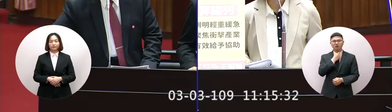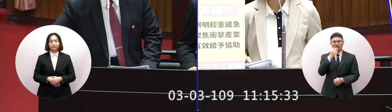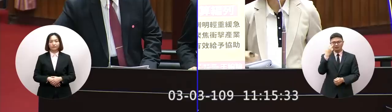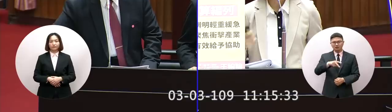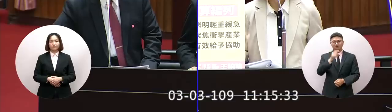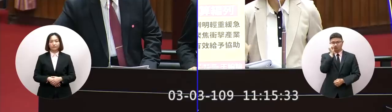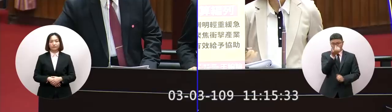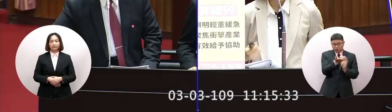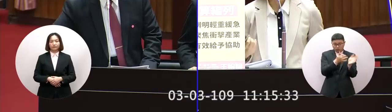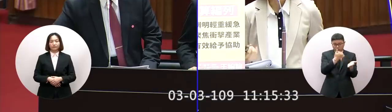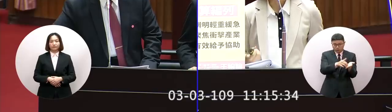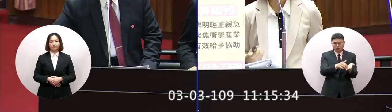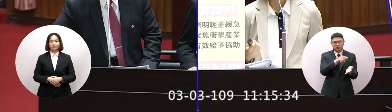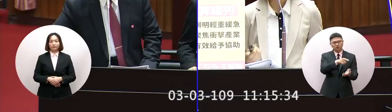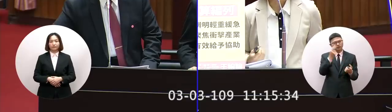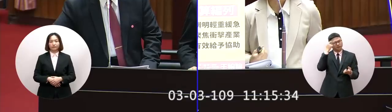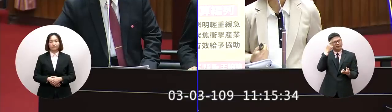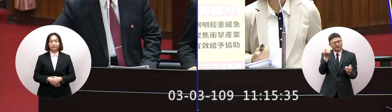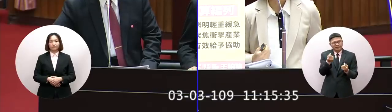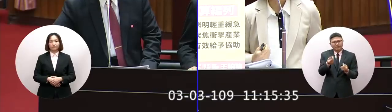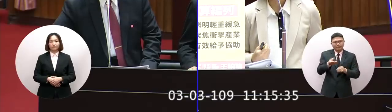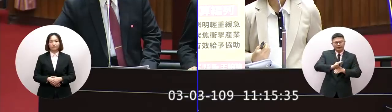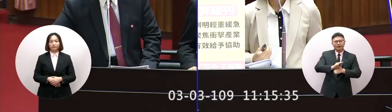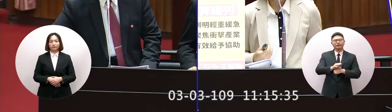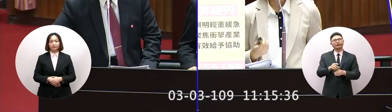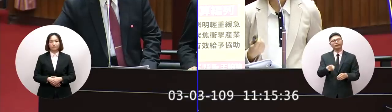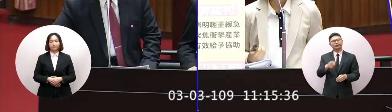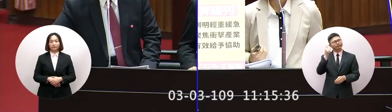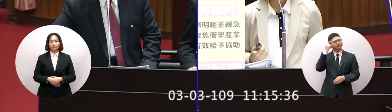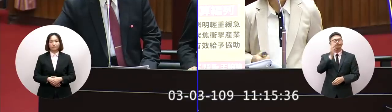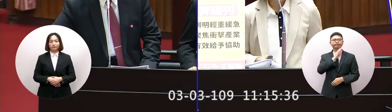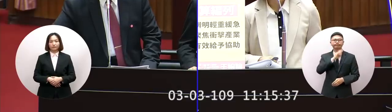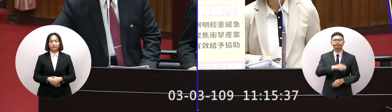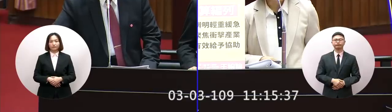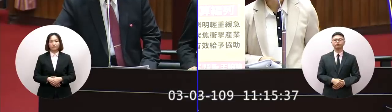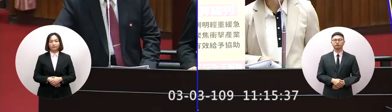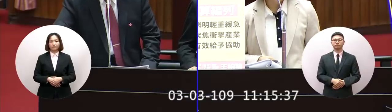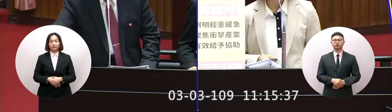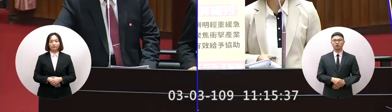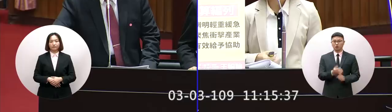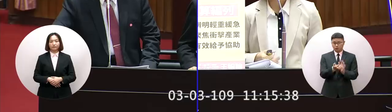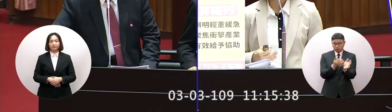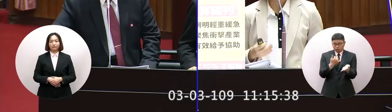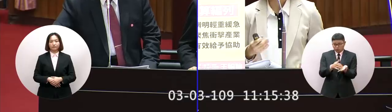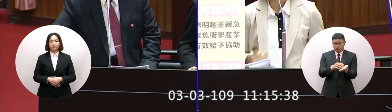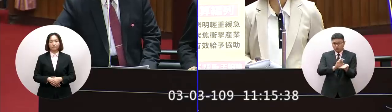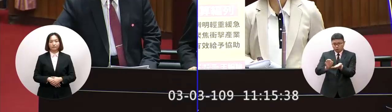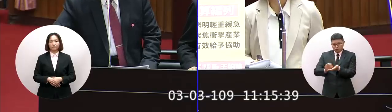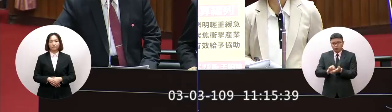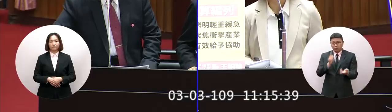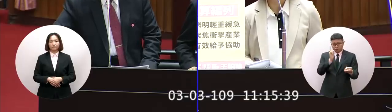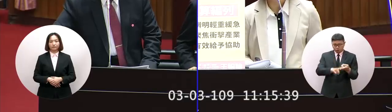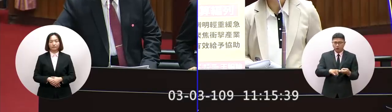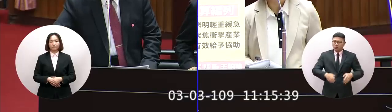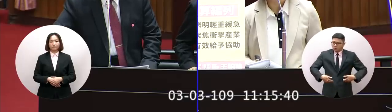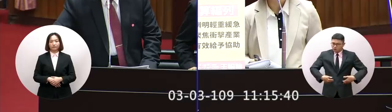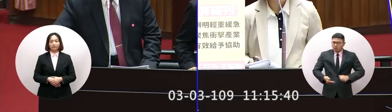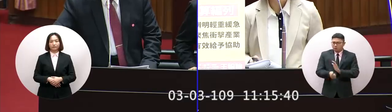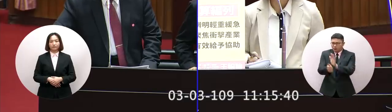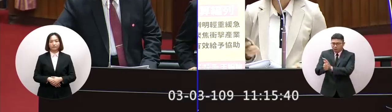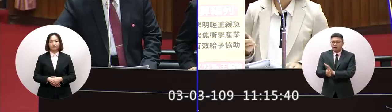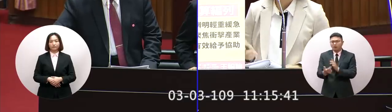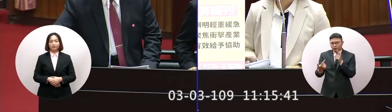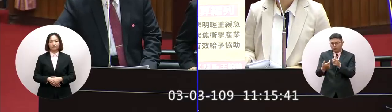式来再重复的可能有叠床架或是重复编列的情况。因为预算真的应该要用在刀口上，用在急切迫切需要协助